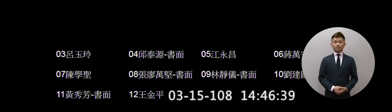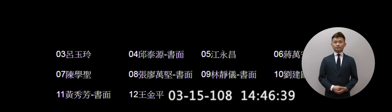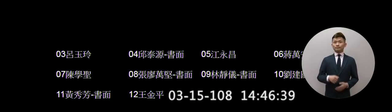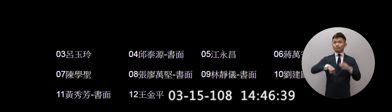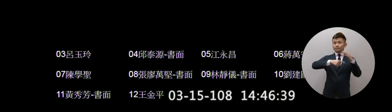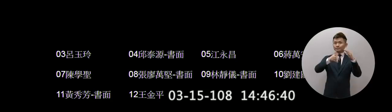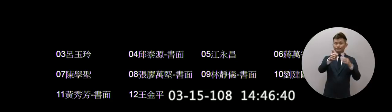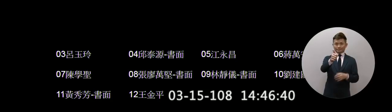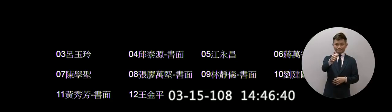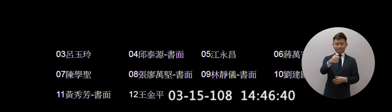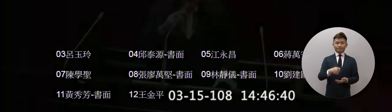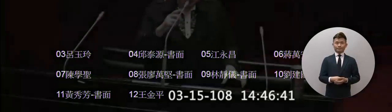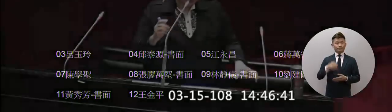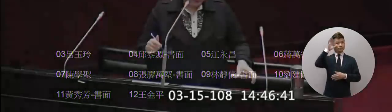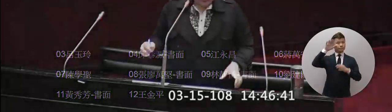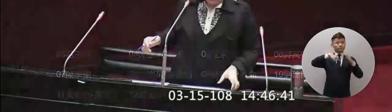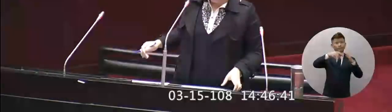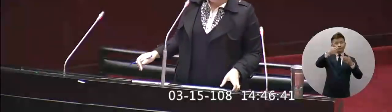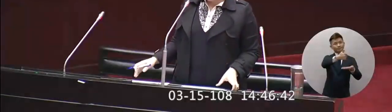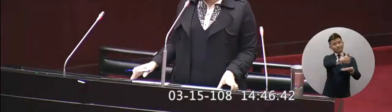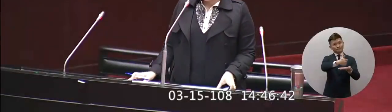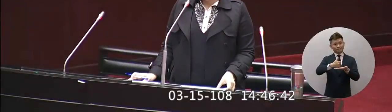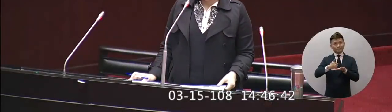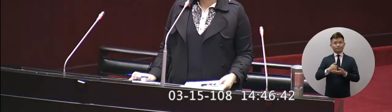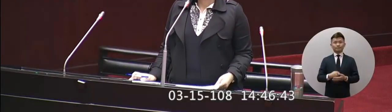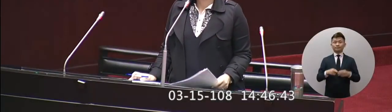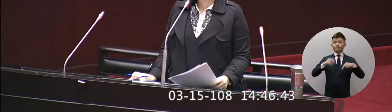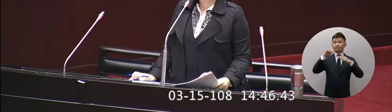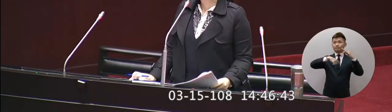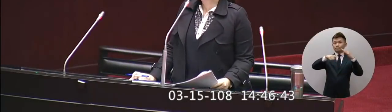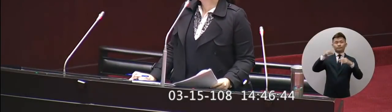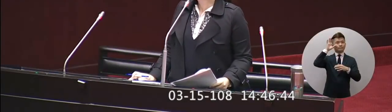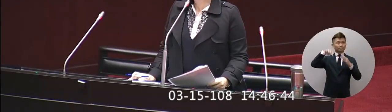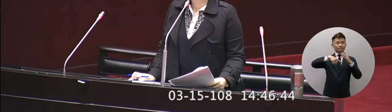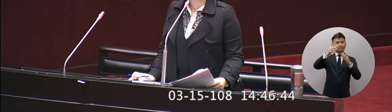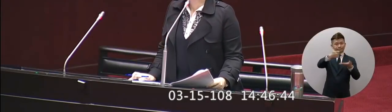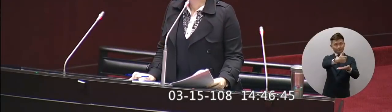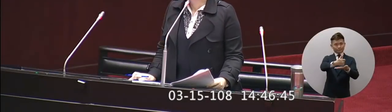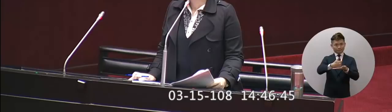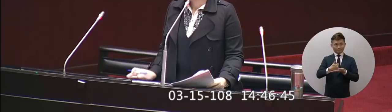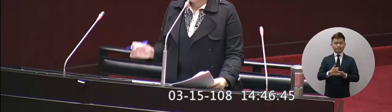谢谢院长，那有请苏院长。 请行政院苏院长。